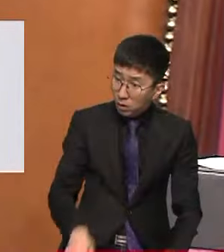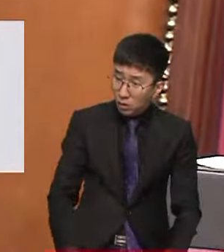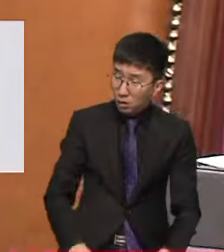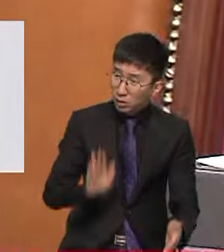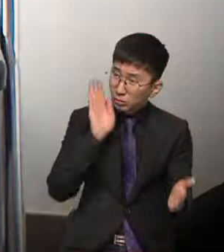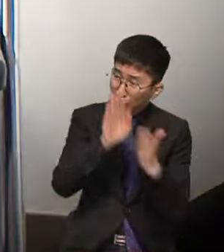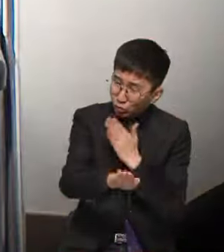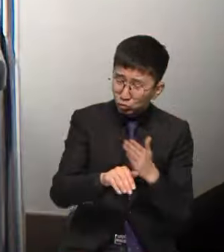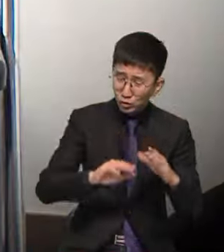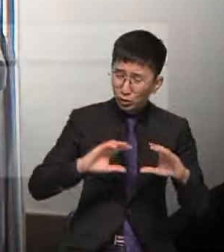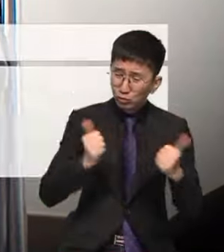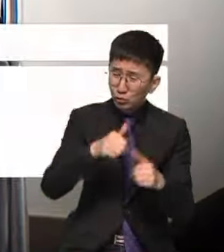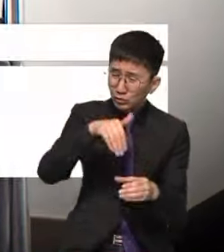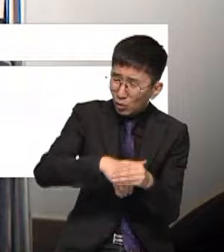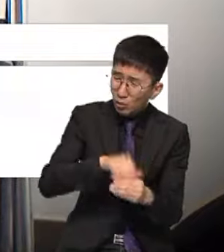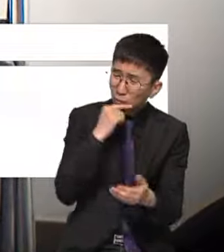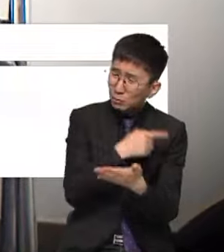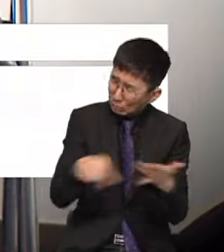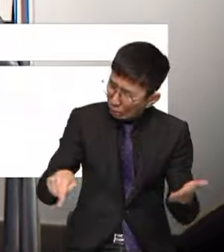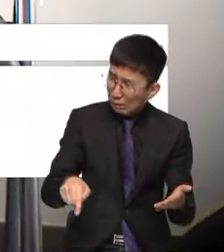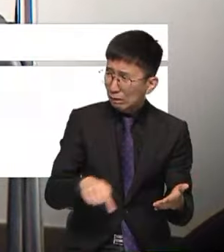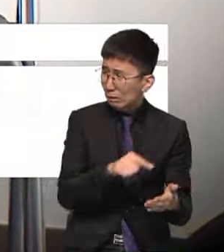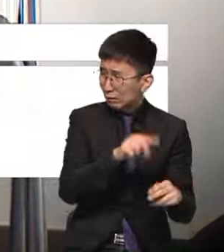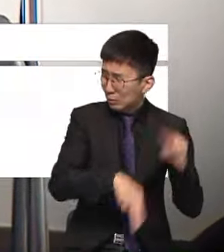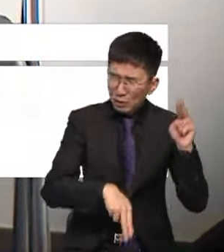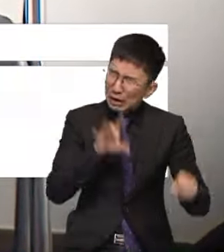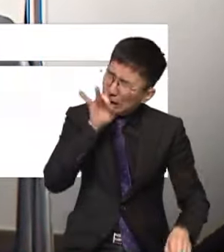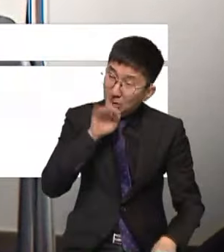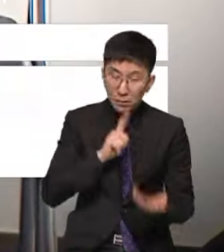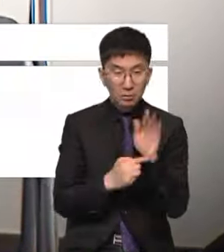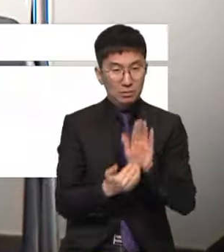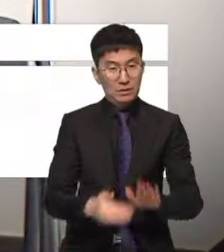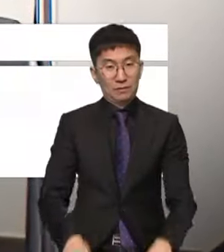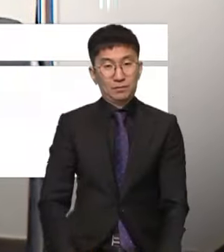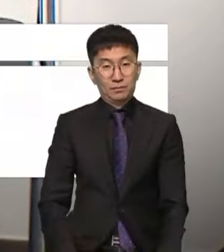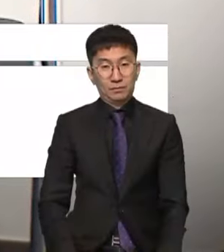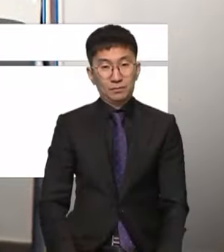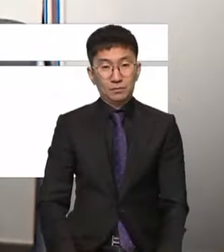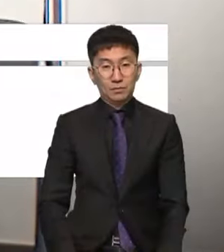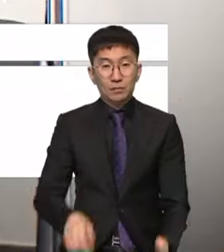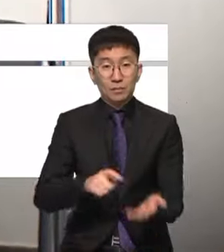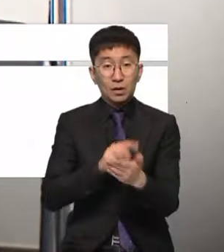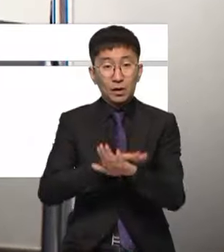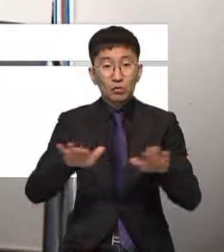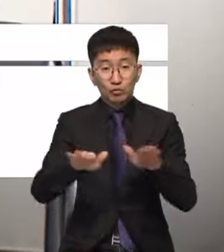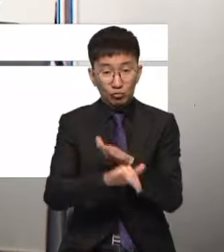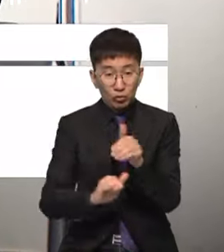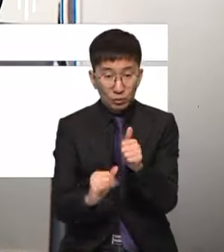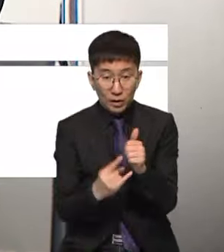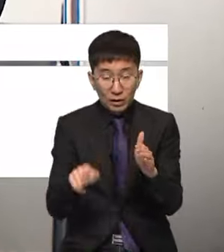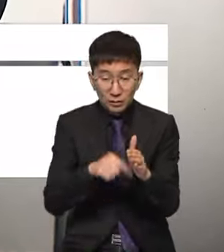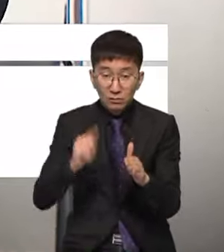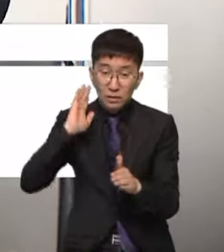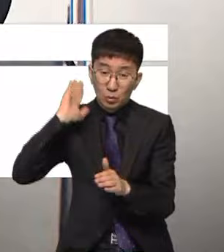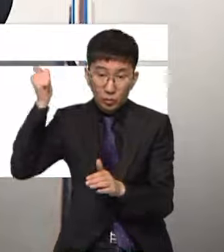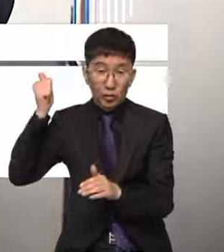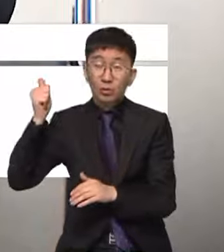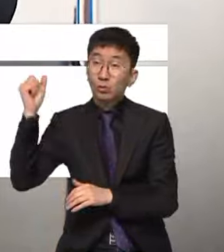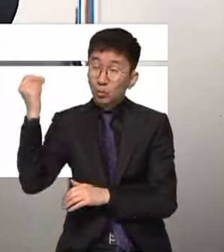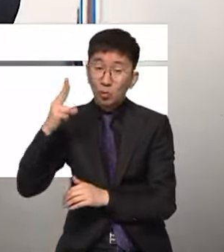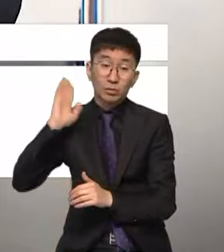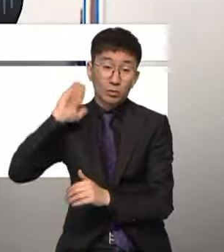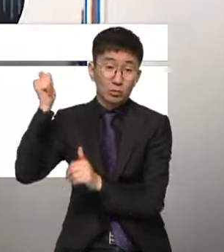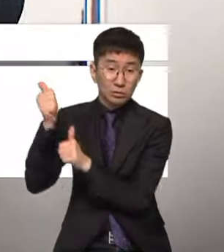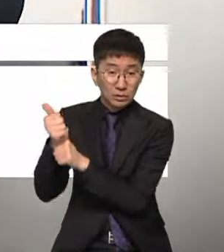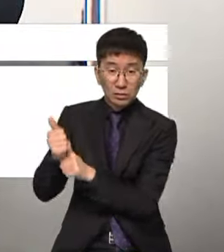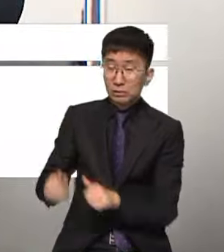거셉니다. 결국 그러면 비대위원 중에 대통령이나 대통령실에 감정을 불편하게 하는 발언을 할